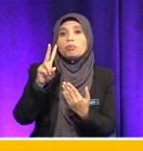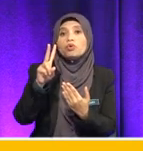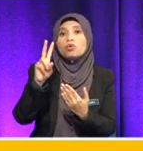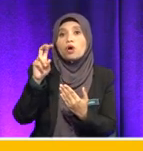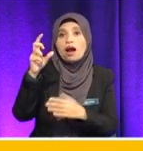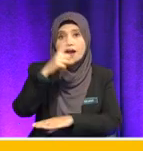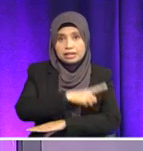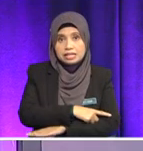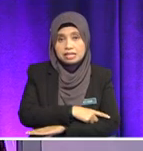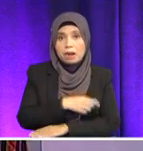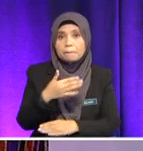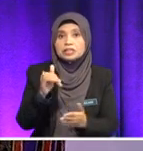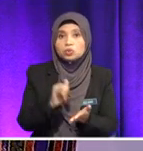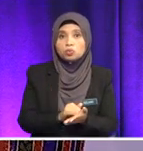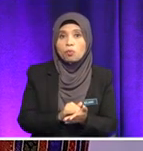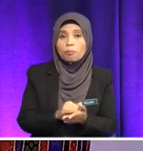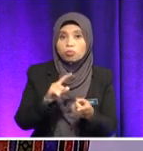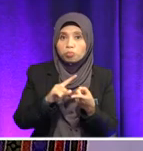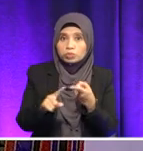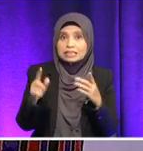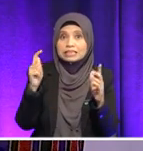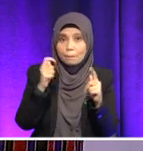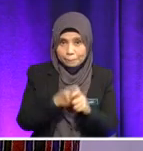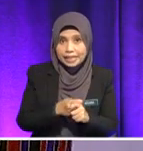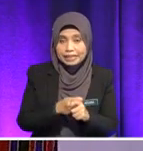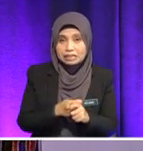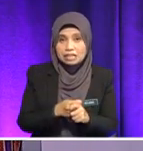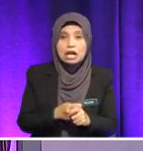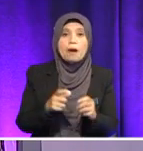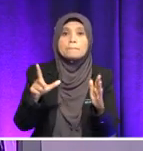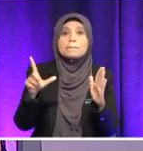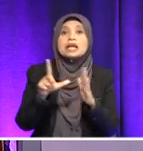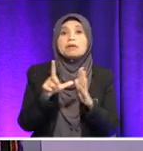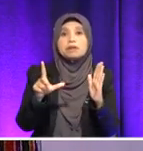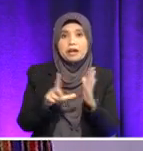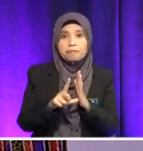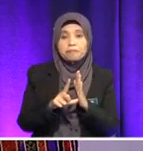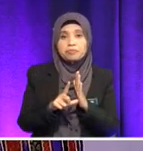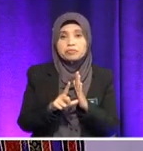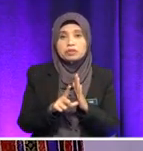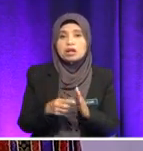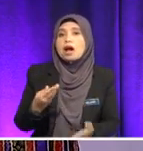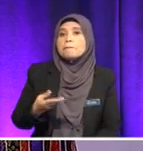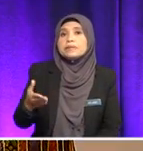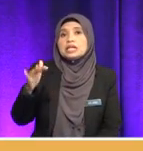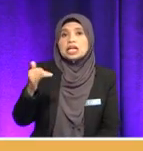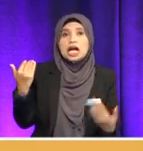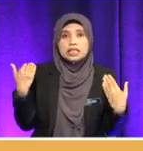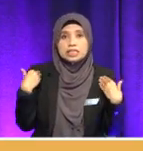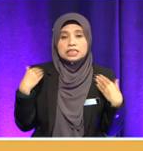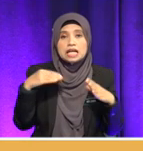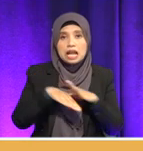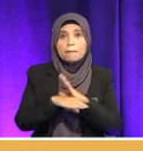tuh putuskan perlembagaannya baik kita tengok ini adalah yang termaktub di dalam